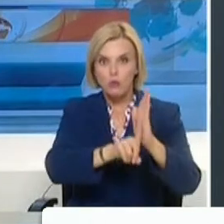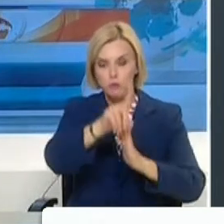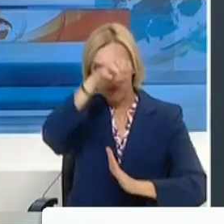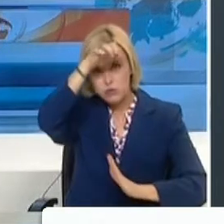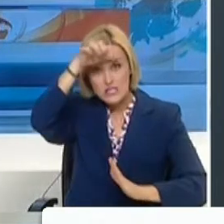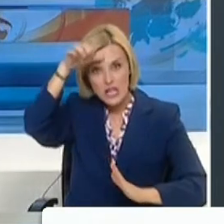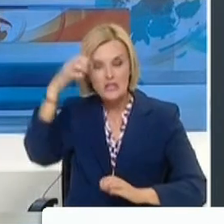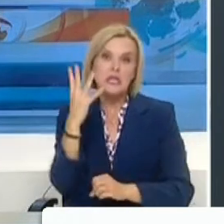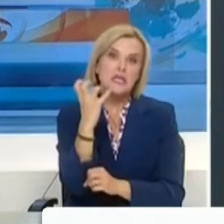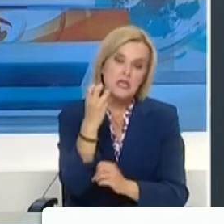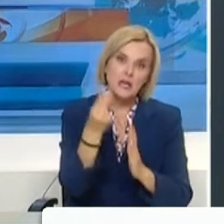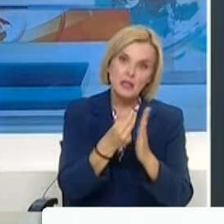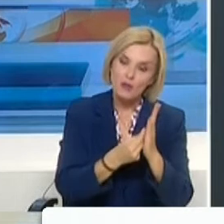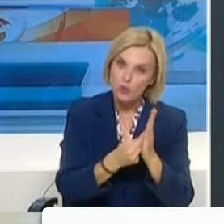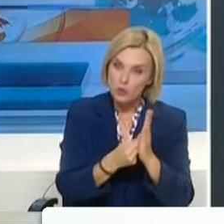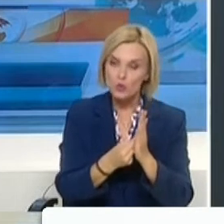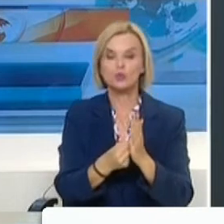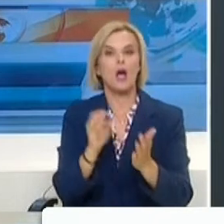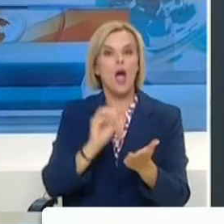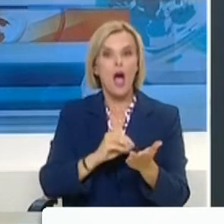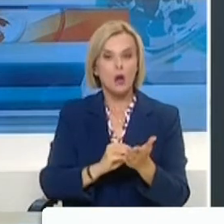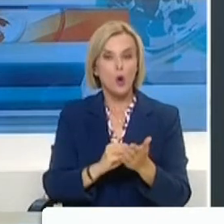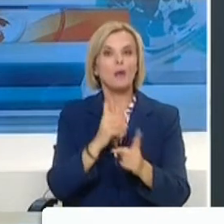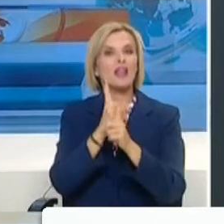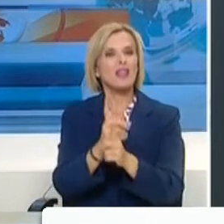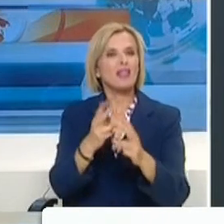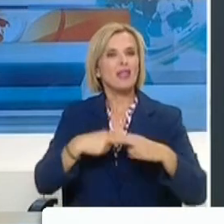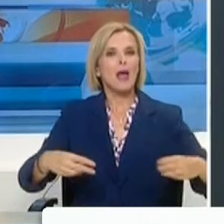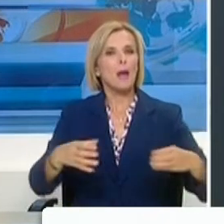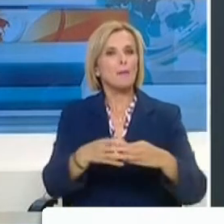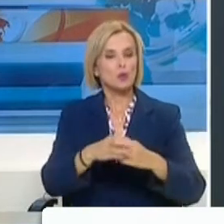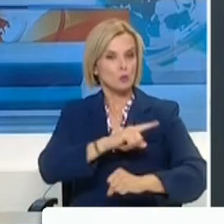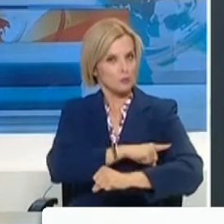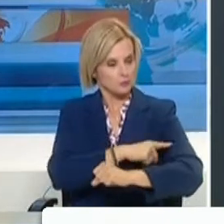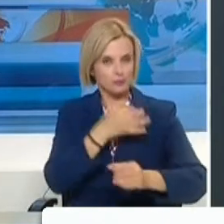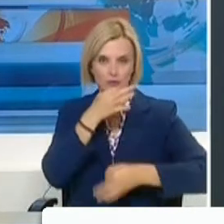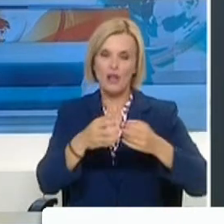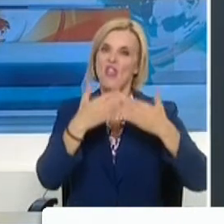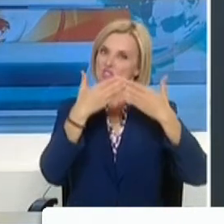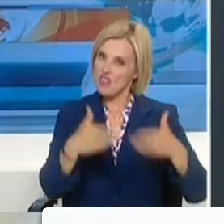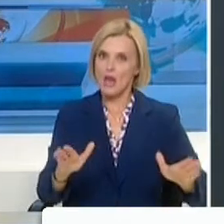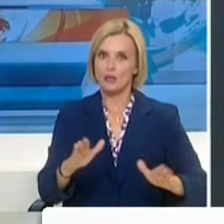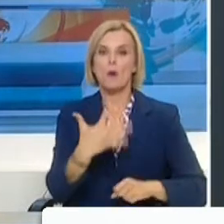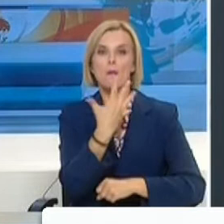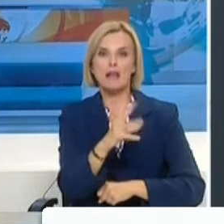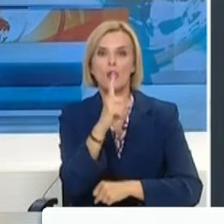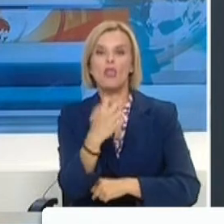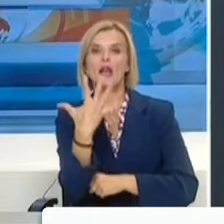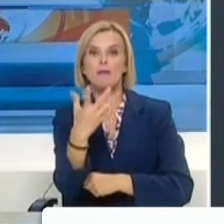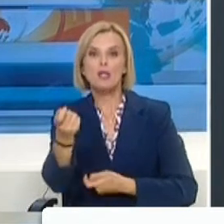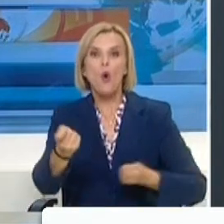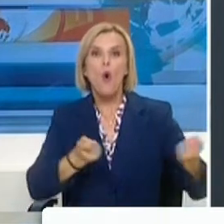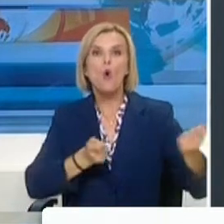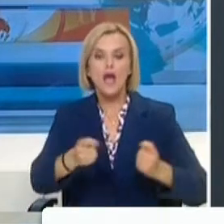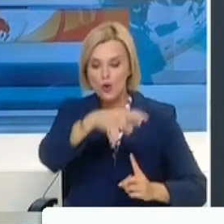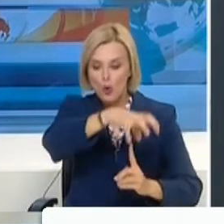δεδομένα, αλλά και την εισήγηση της αρμόδιας Επιτροπής των Λοιμοξιολόγων, αποφασίστηκε να ανοίξουν οι 515 οργανωμένες παραλίες που